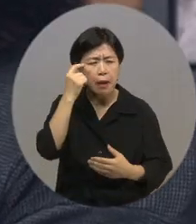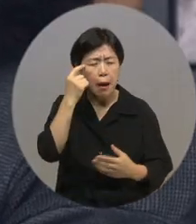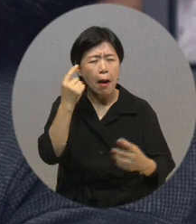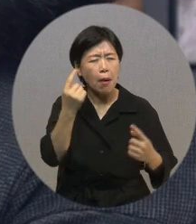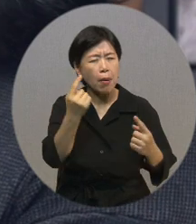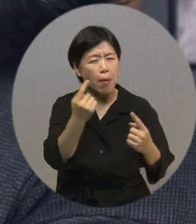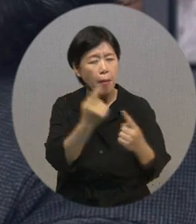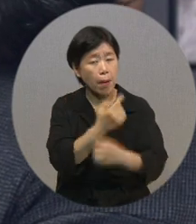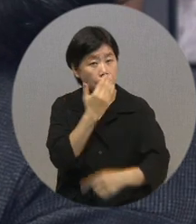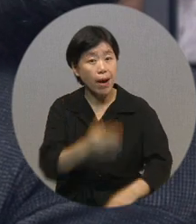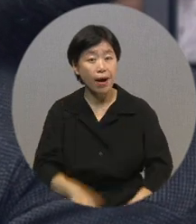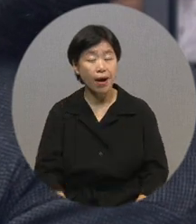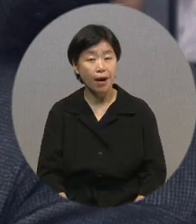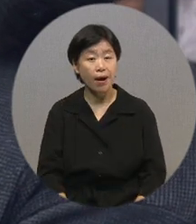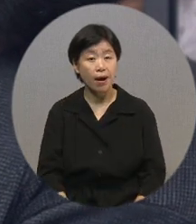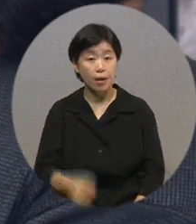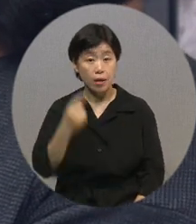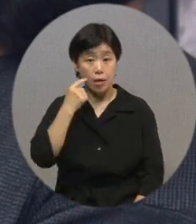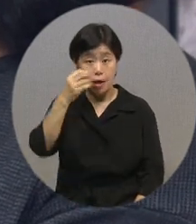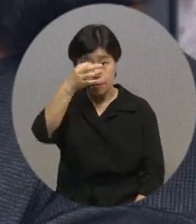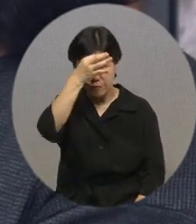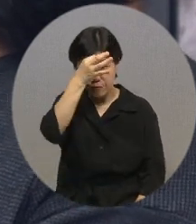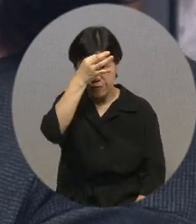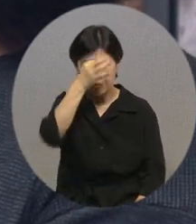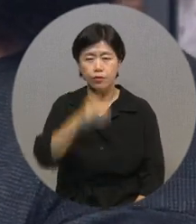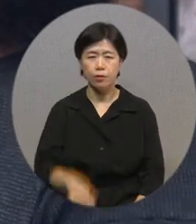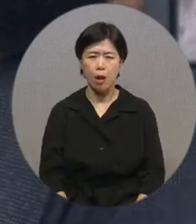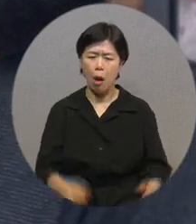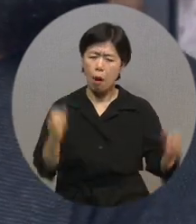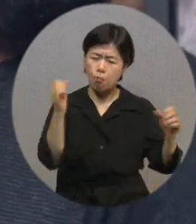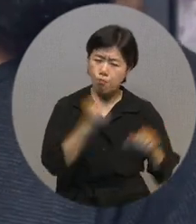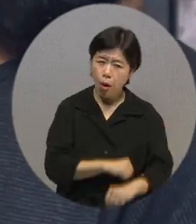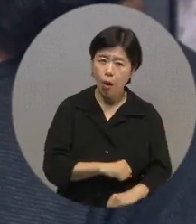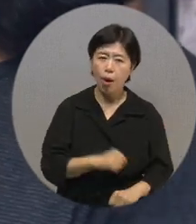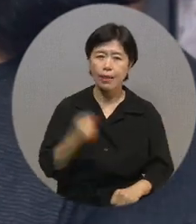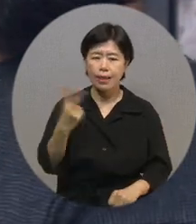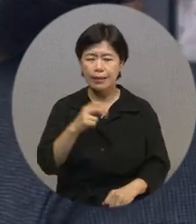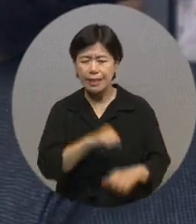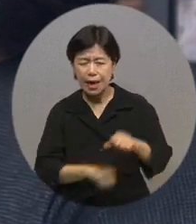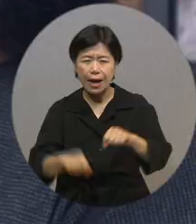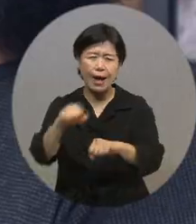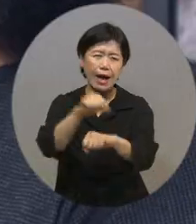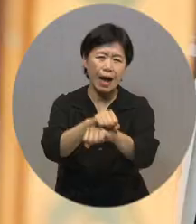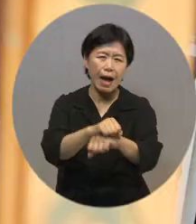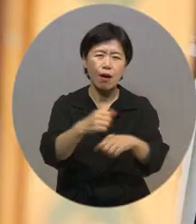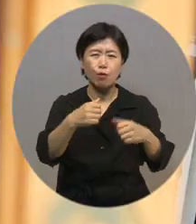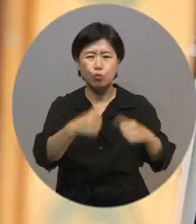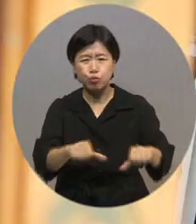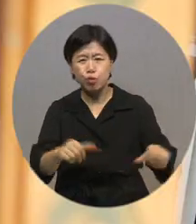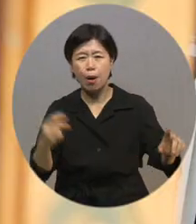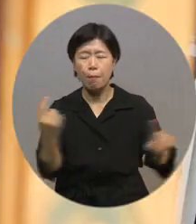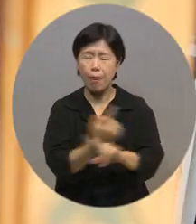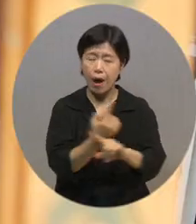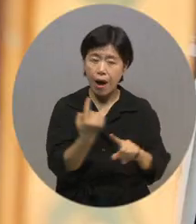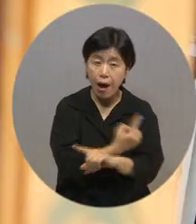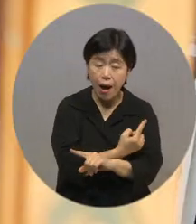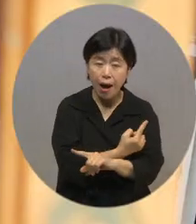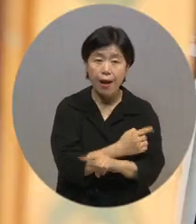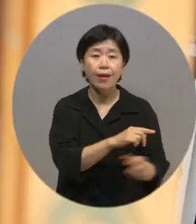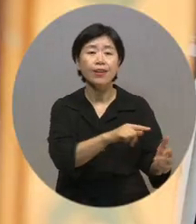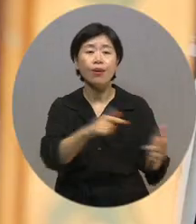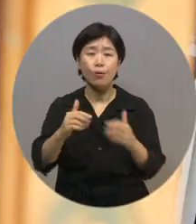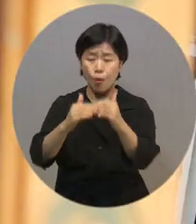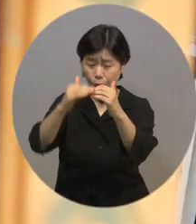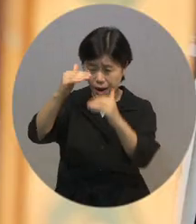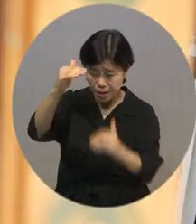예술은 뒤집어 엎고 쌓고 다시 무너뜨리고 던지고 깨지고 보여지기까지의